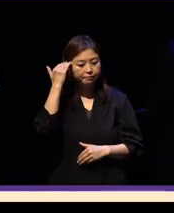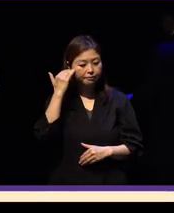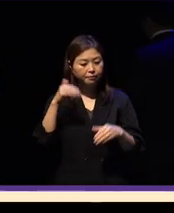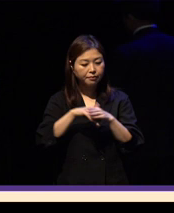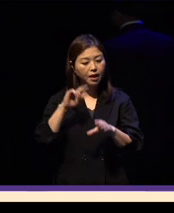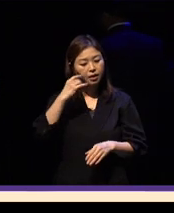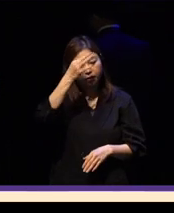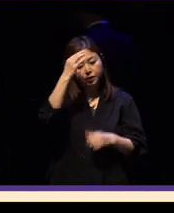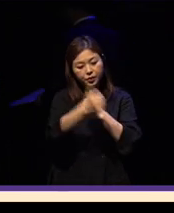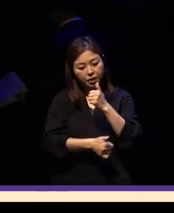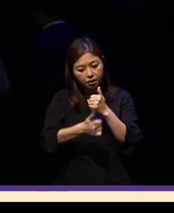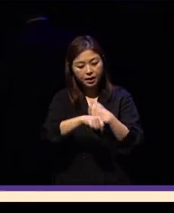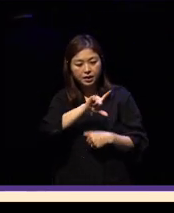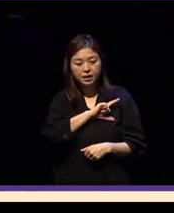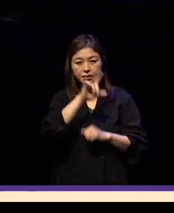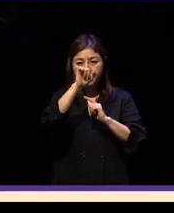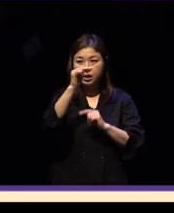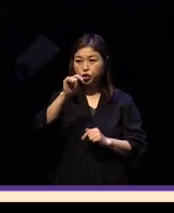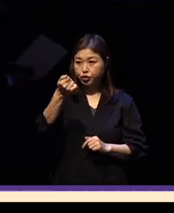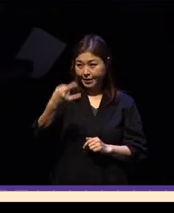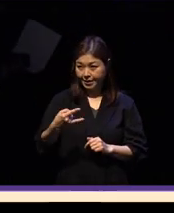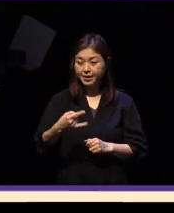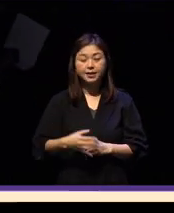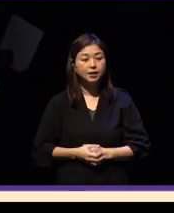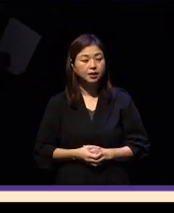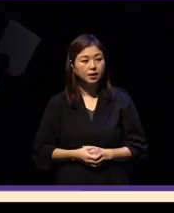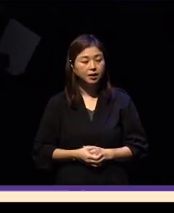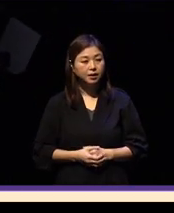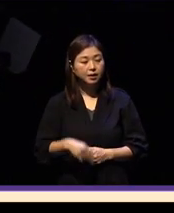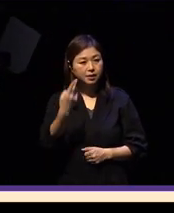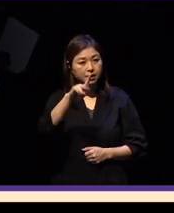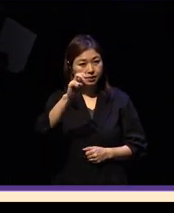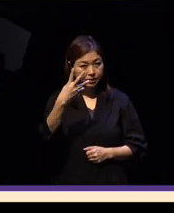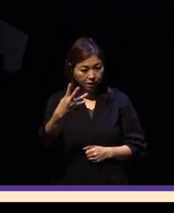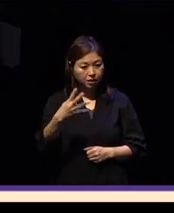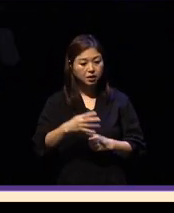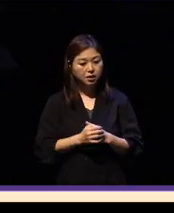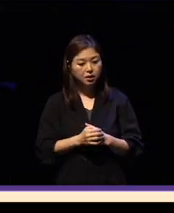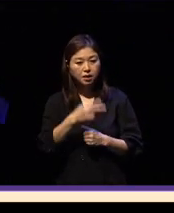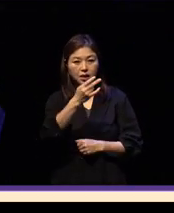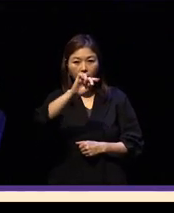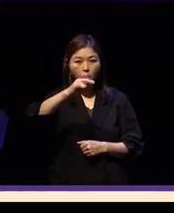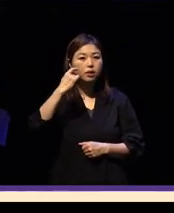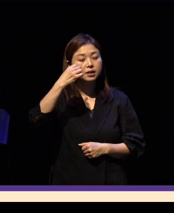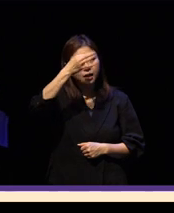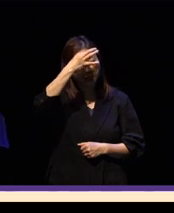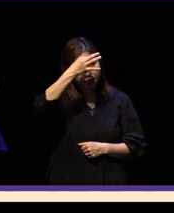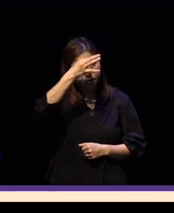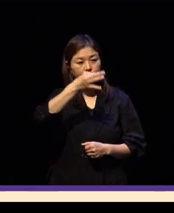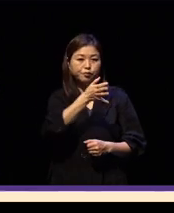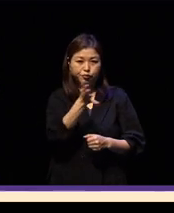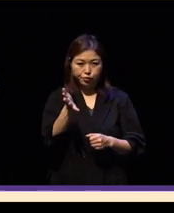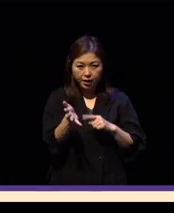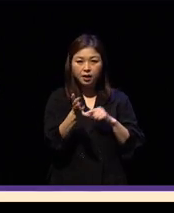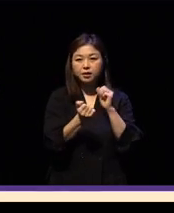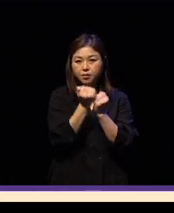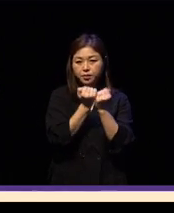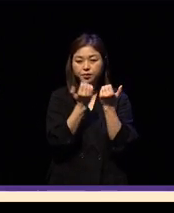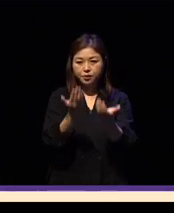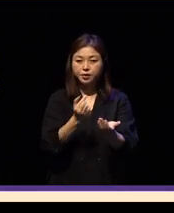한국문화예술위원회 이윤입니다 24년도 다운해술 분야 지원사업에 대해서 설명드리도록 하겠습니다